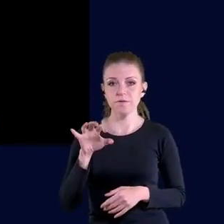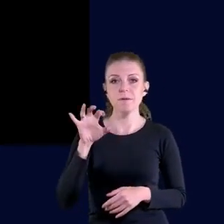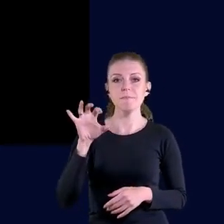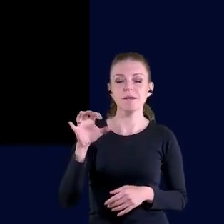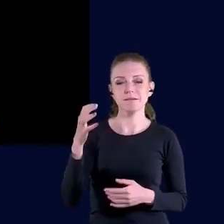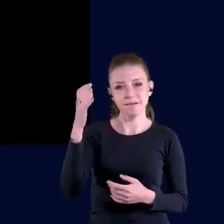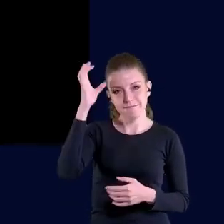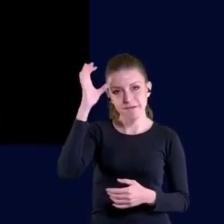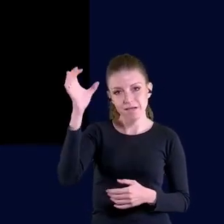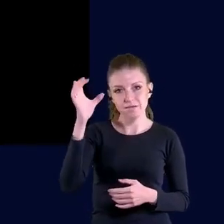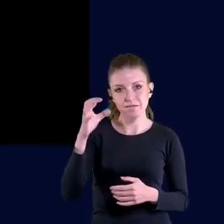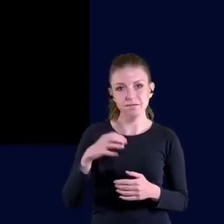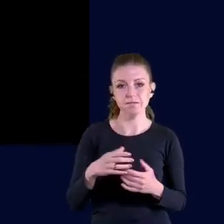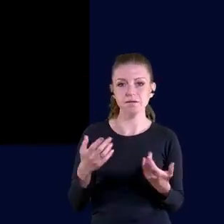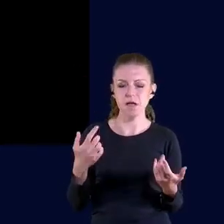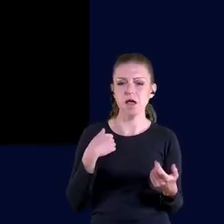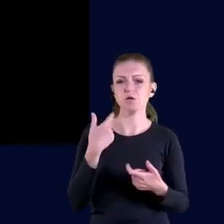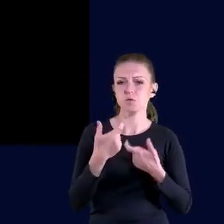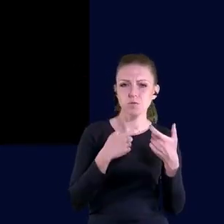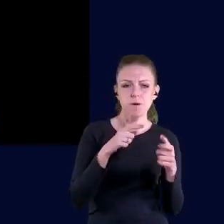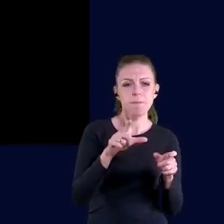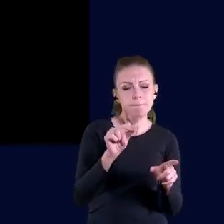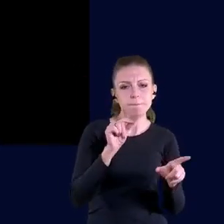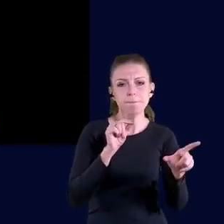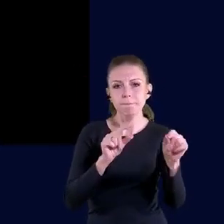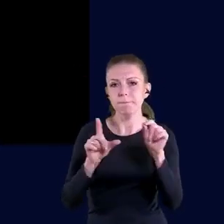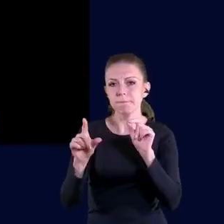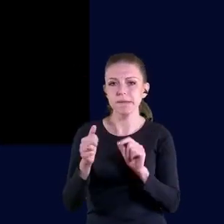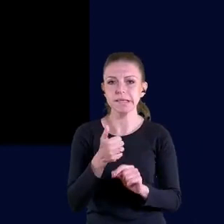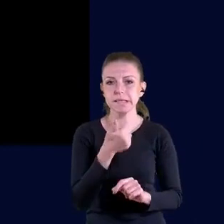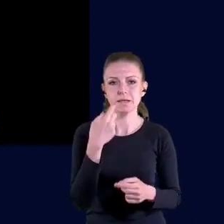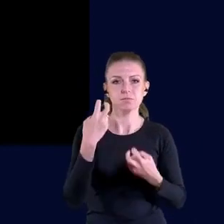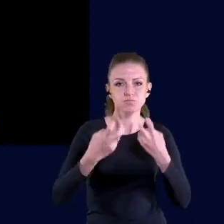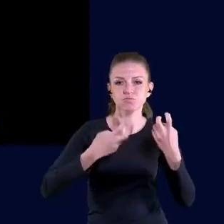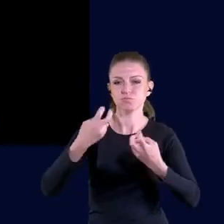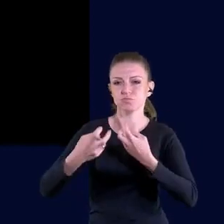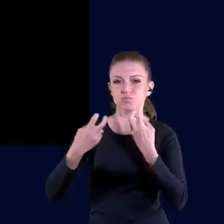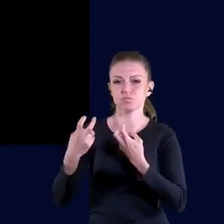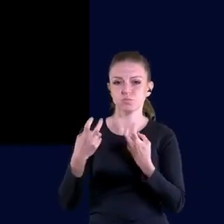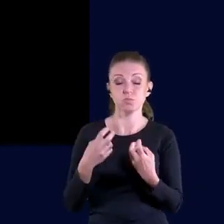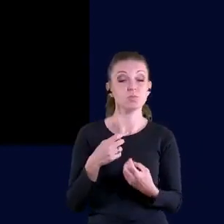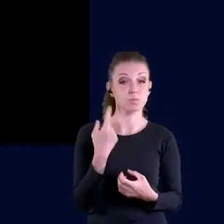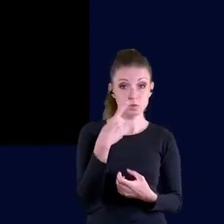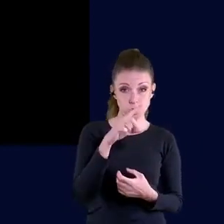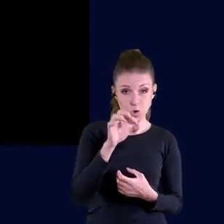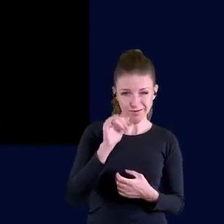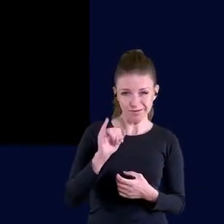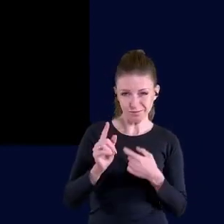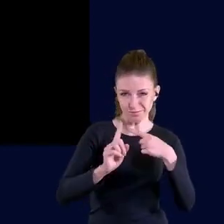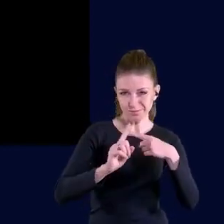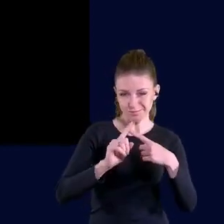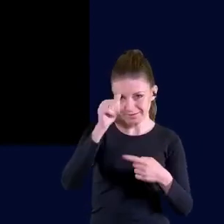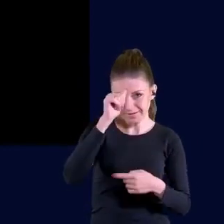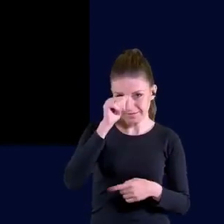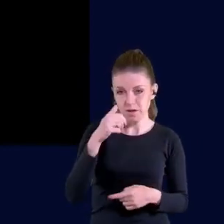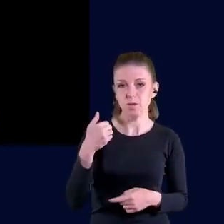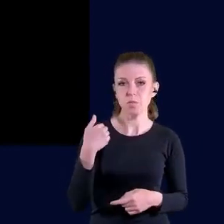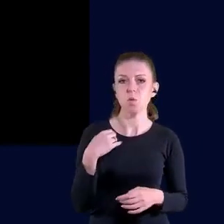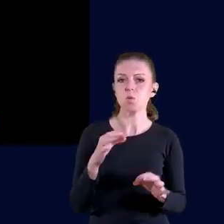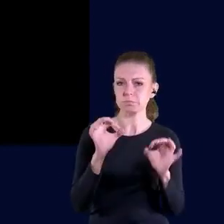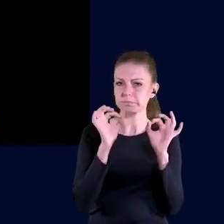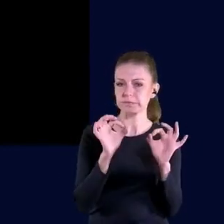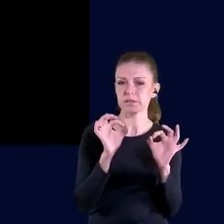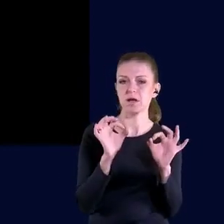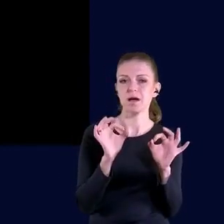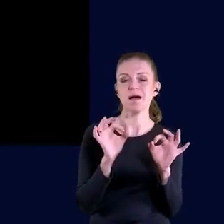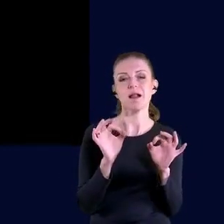natomiast zrobiłam wybiórczo parę takich przeszukiwań i do jej było do i było to dość prawidłowe